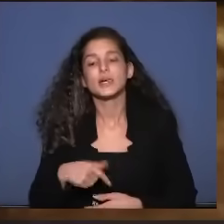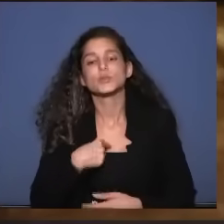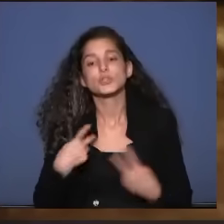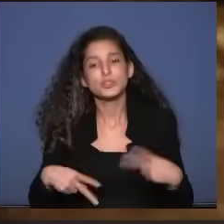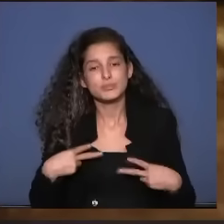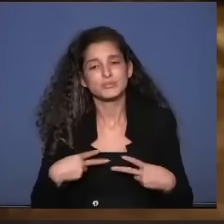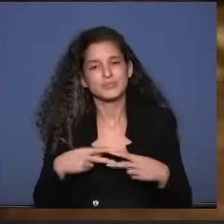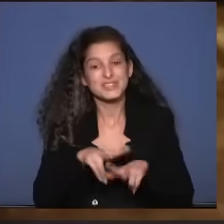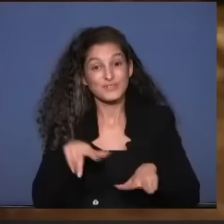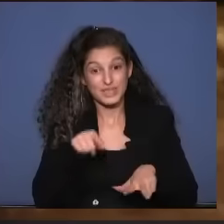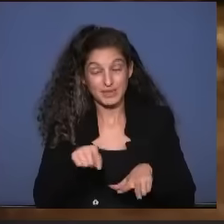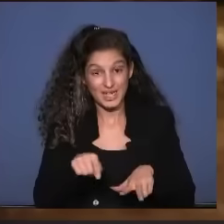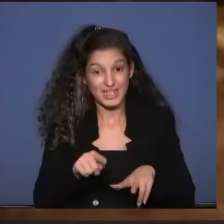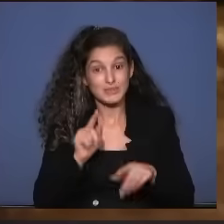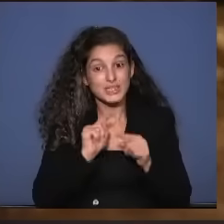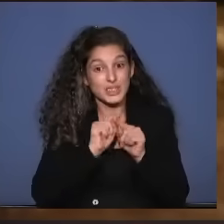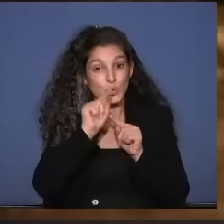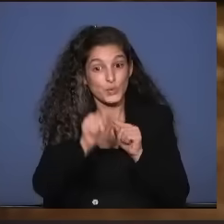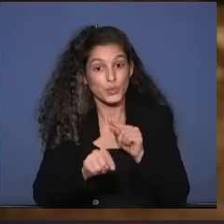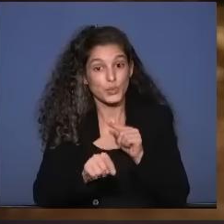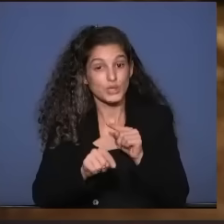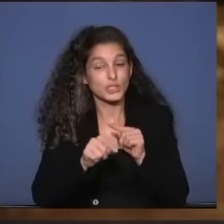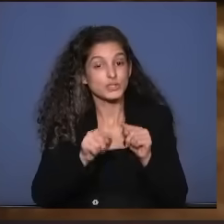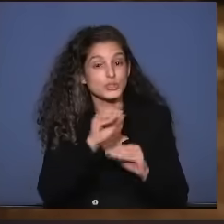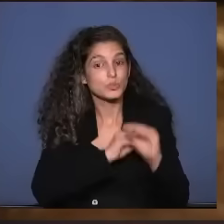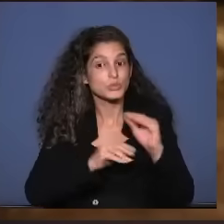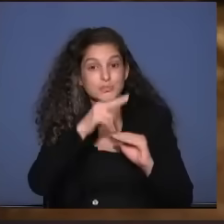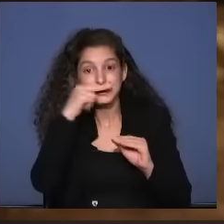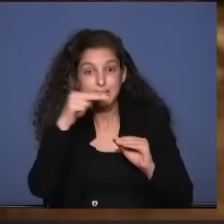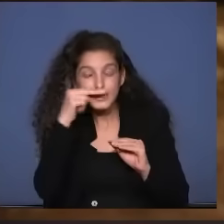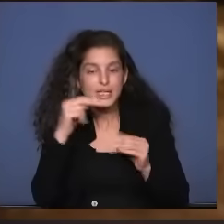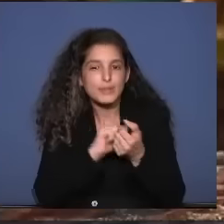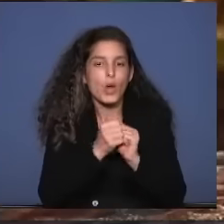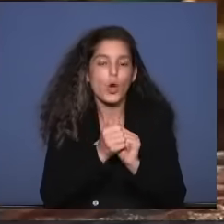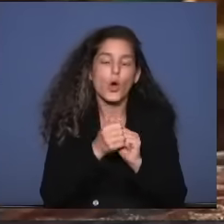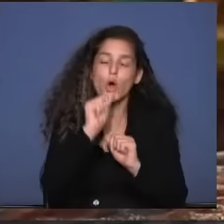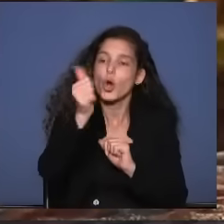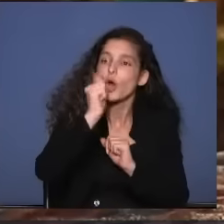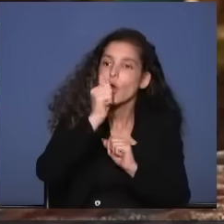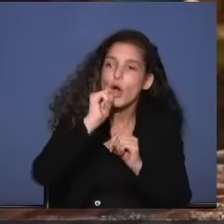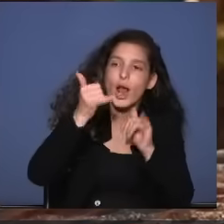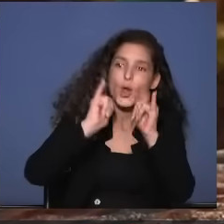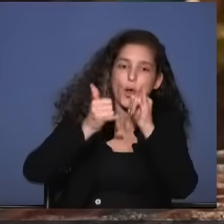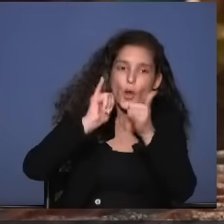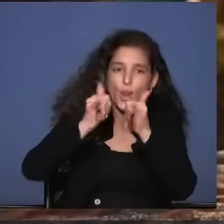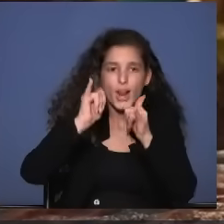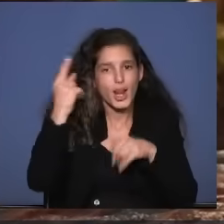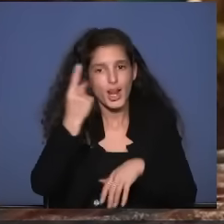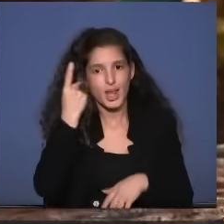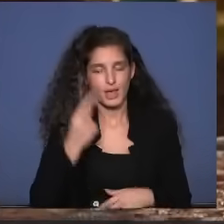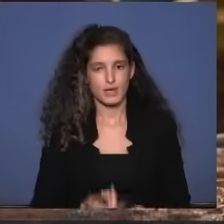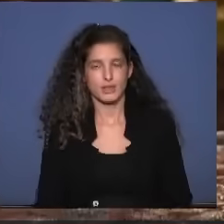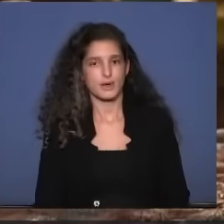חוששים שמצבים כאלה גם יגיעו לשימוש בסמים או בחומרים, בשתיית אלכוהול.